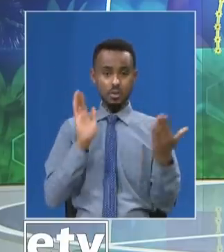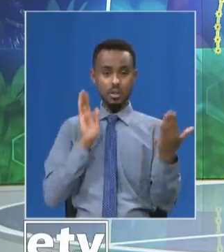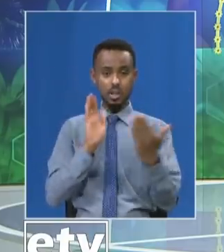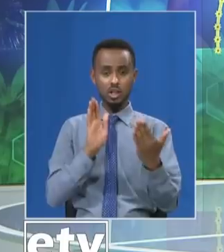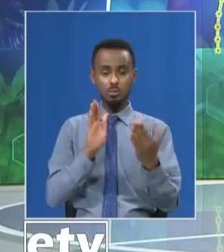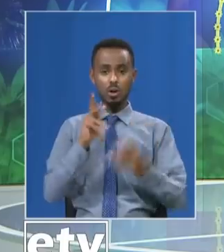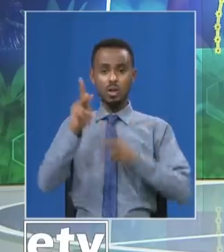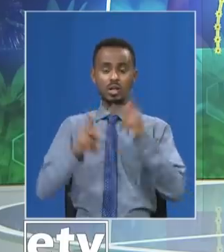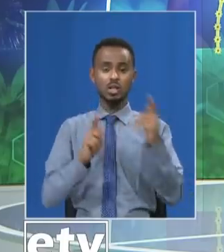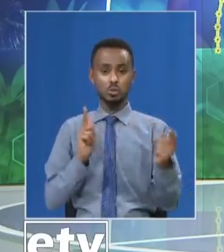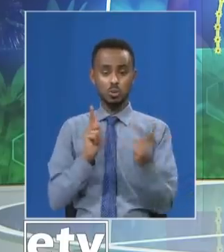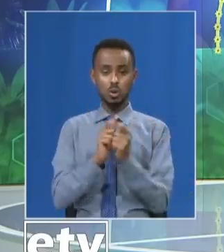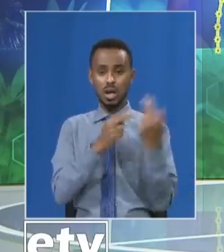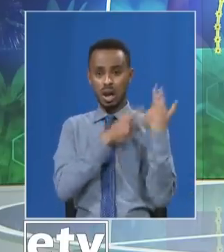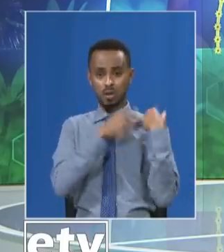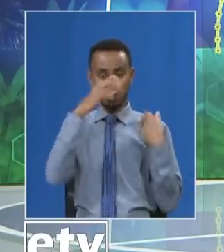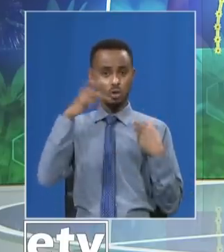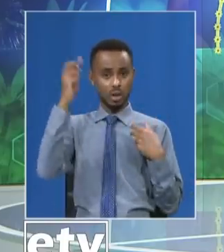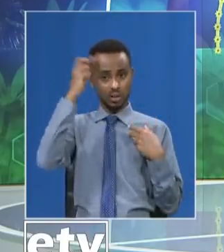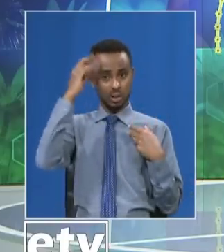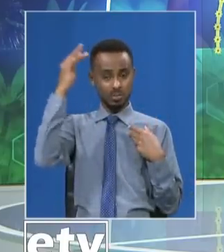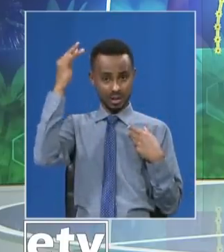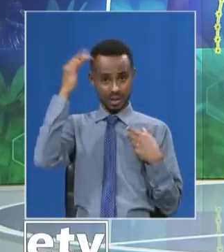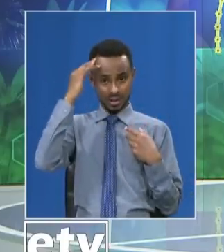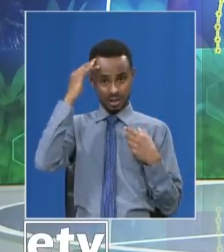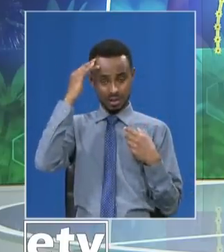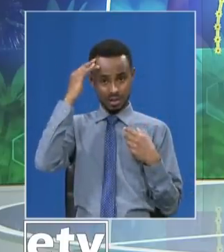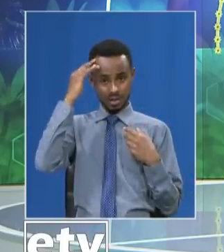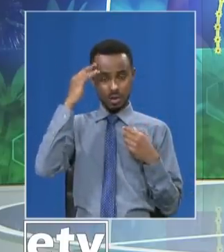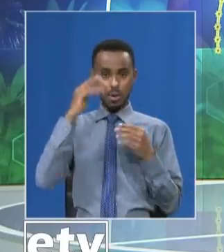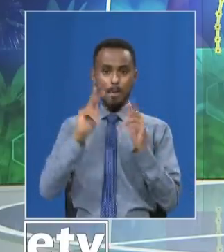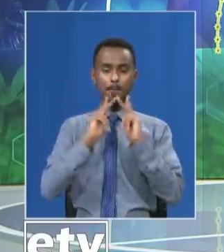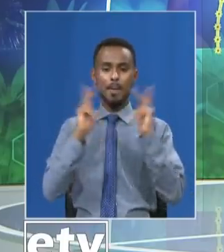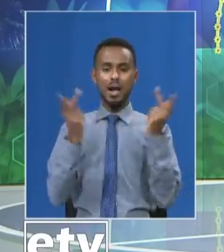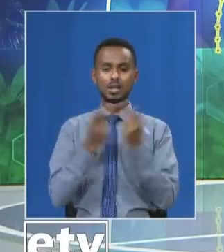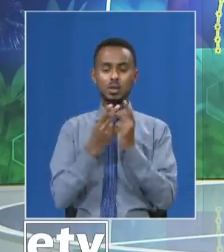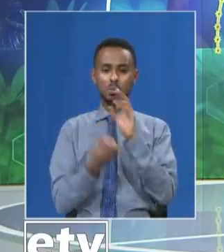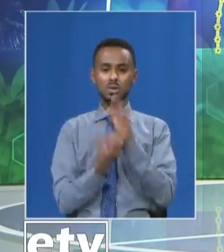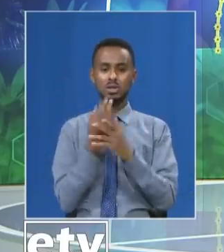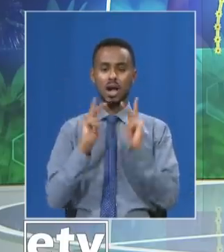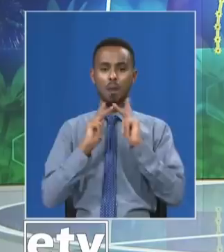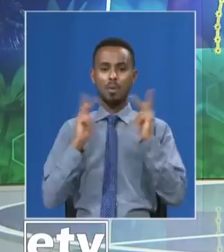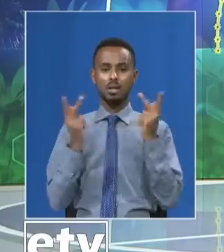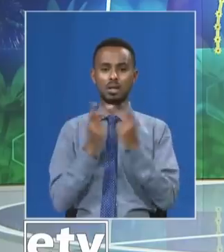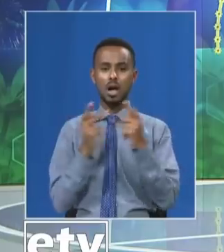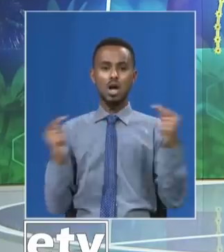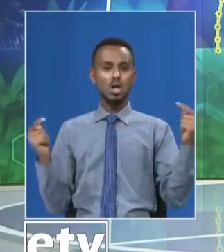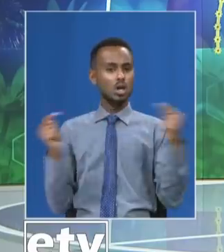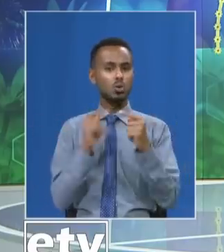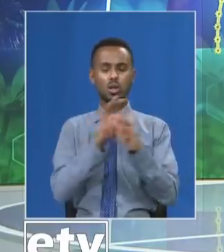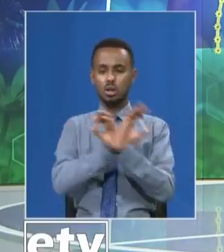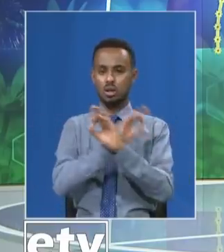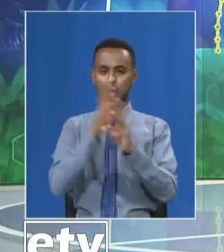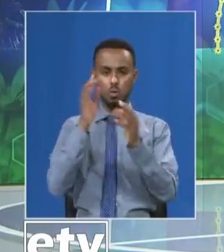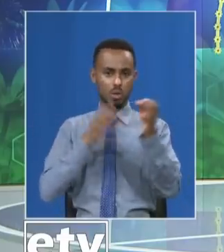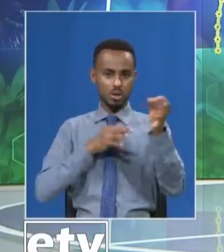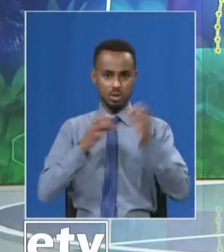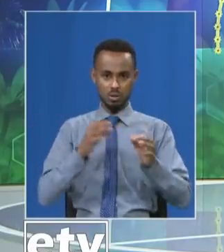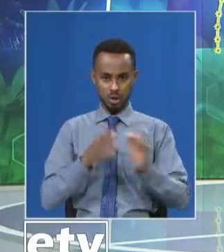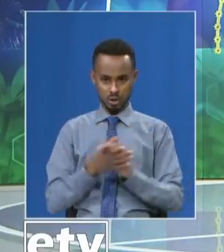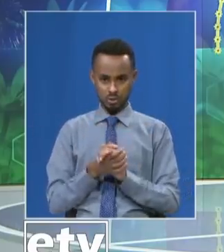የግንባሩ የህዝብ ግንኙነት ኃላፊ አቶ ቀጀላ መርዳሳ ፓርቲው ከብልጽግና ፓርቲ ጋር ግንኙነት እንደሌለው